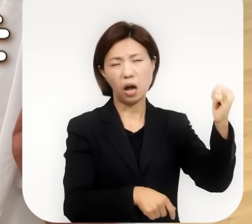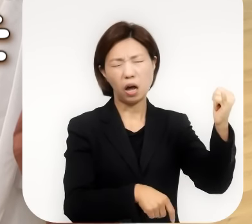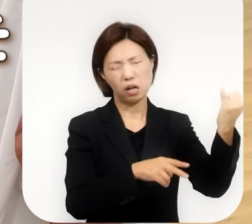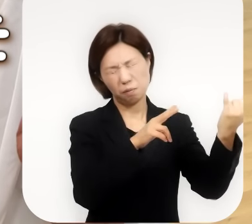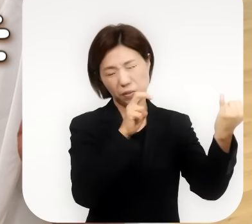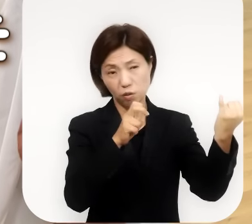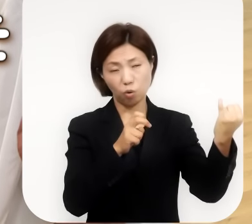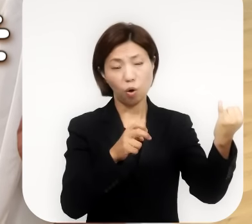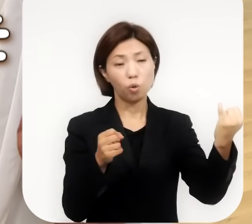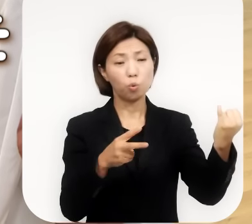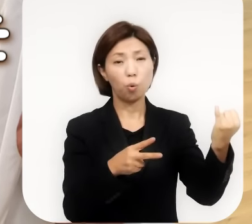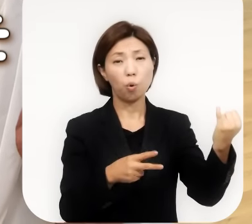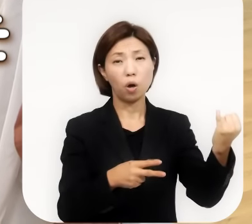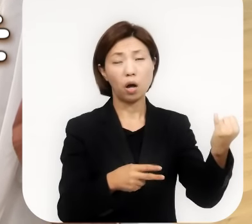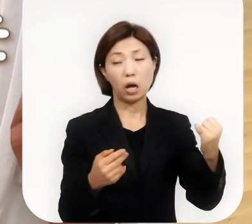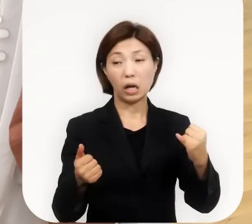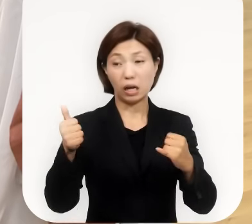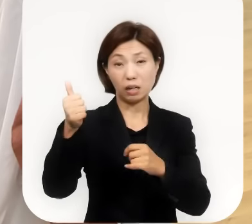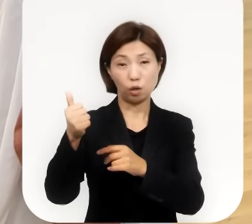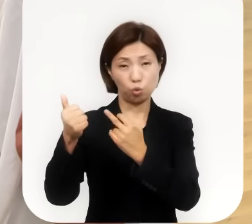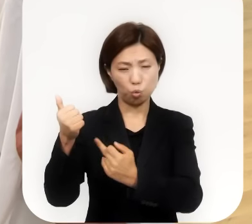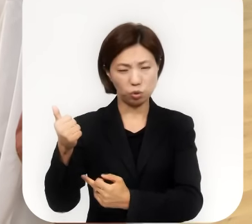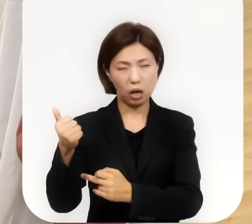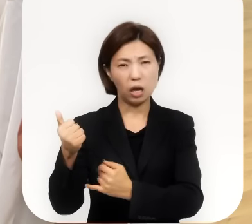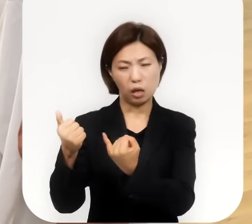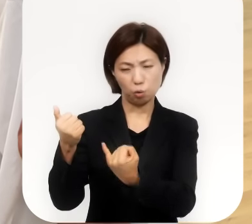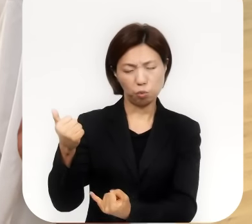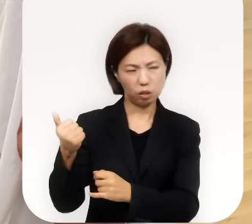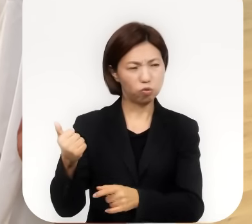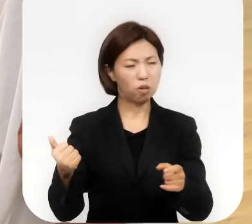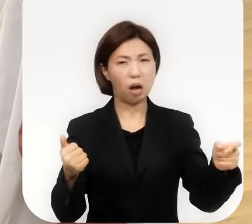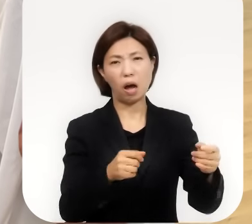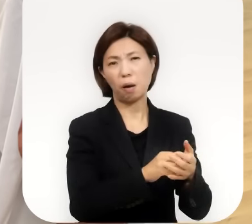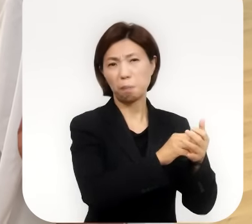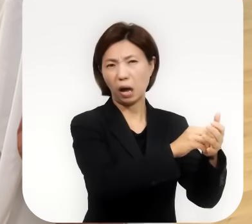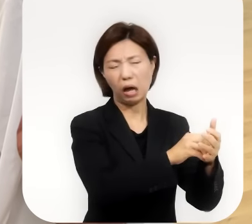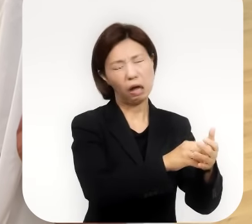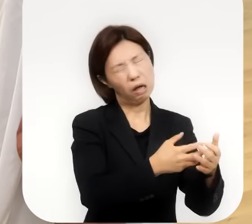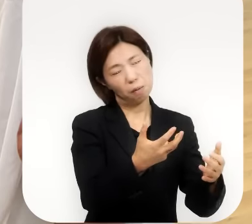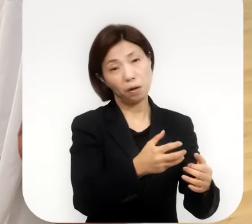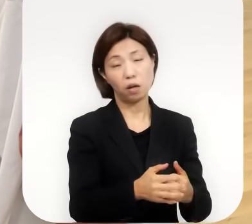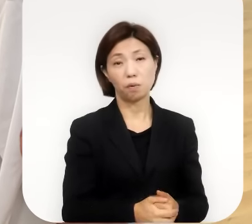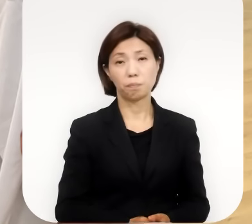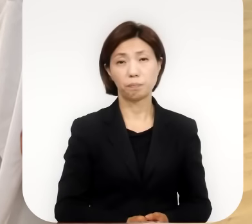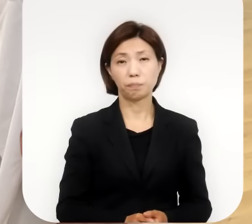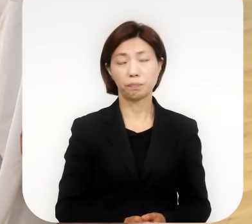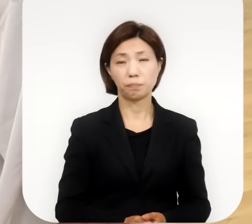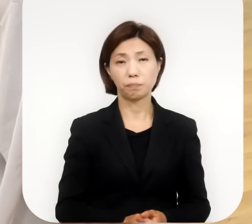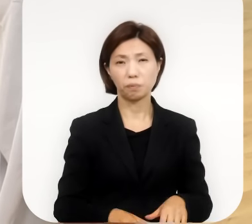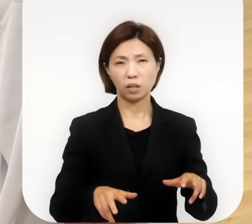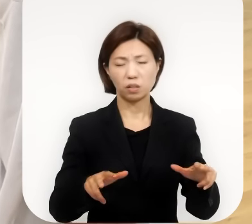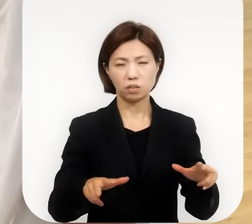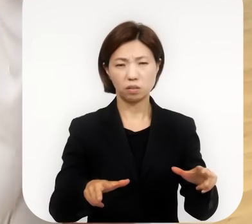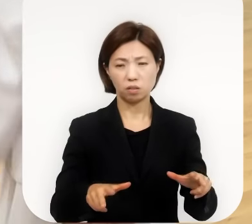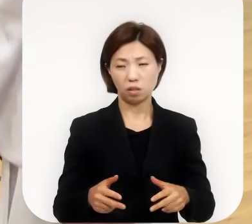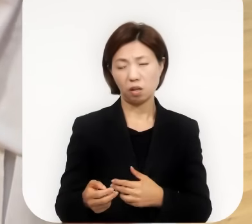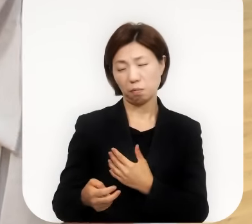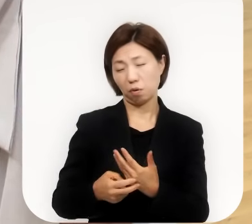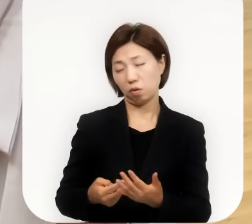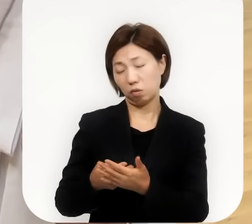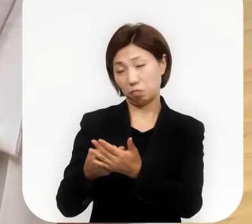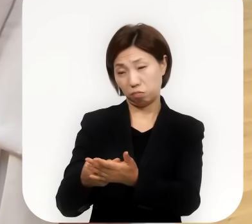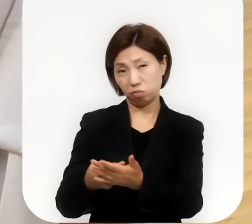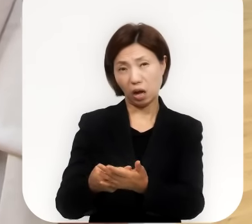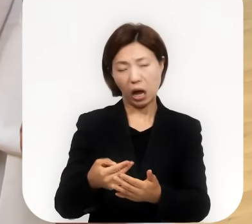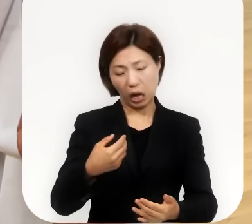들어와서 하는 아가씨도 밉습니다 그러던 중 아들이 크게 아파 병원에 두 번이나 입원하고 병상에 있는 아들과 아버님이 오버를